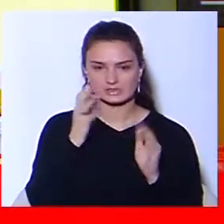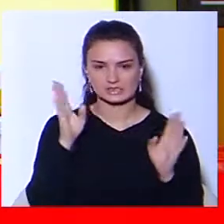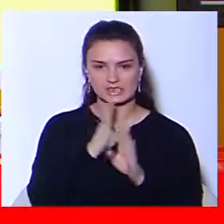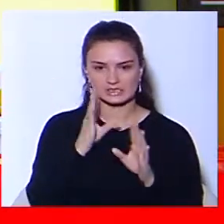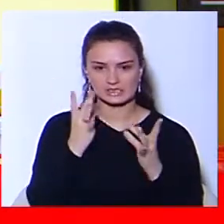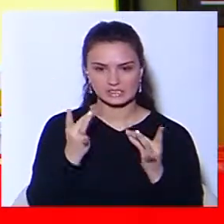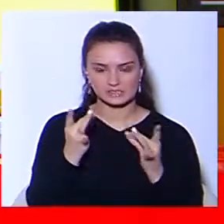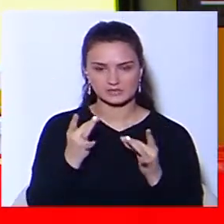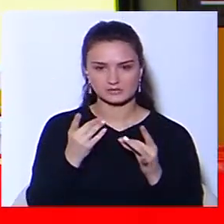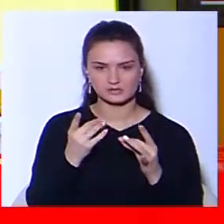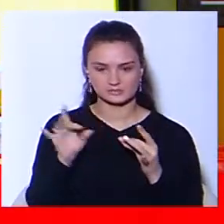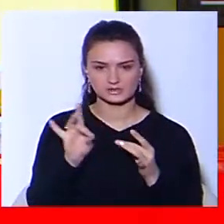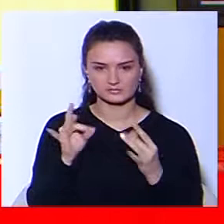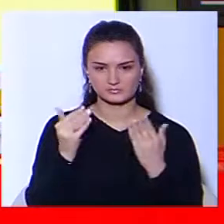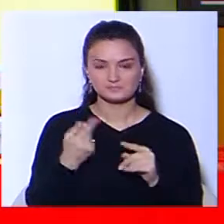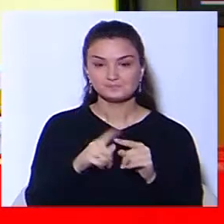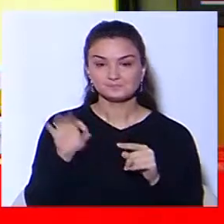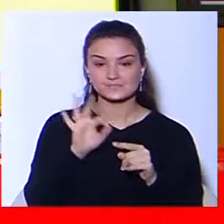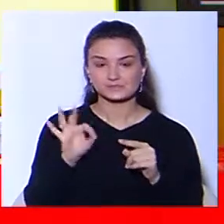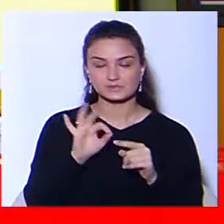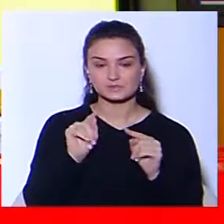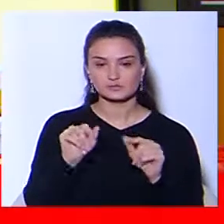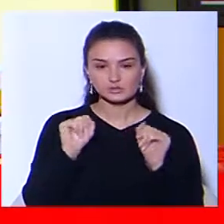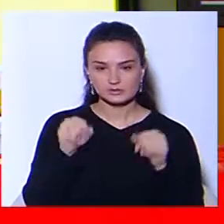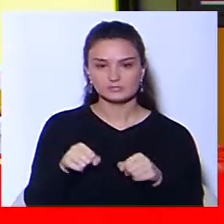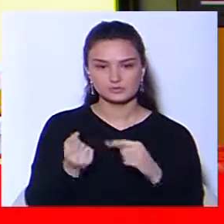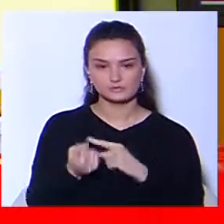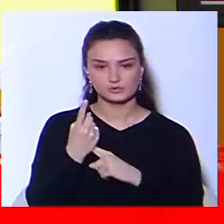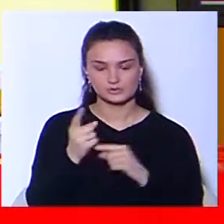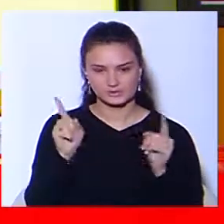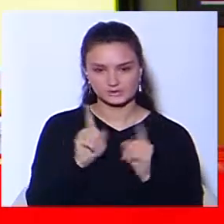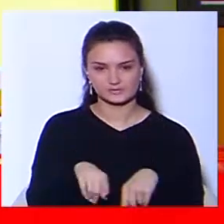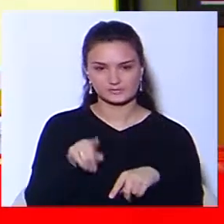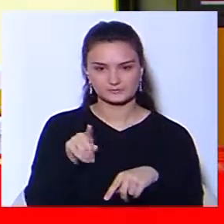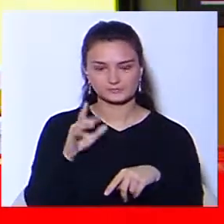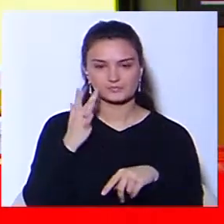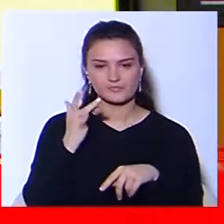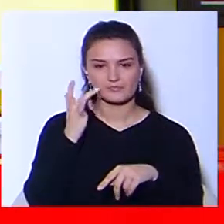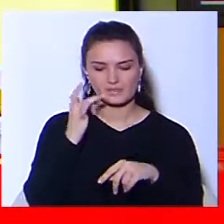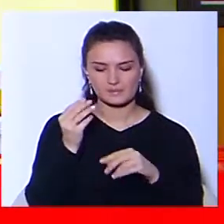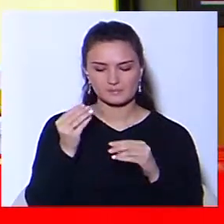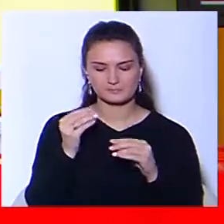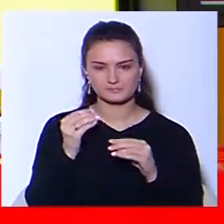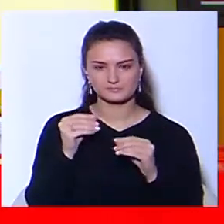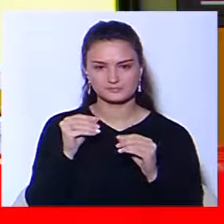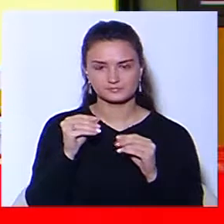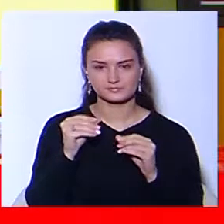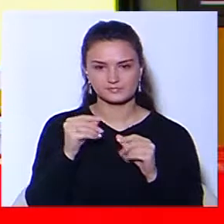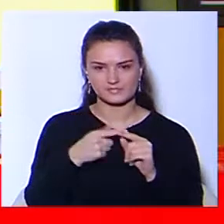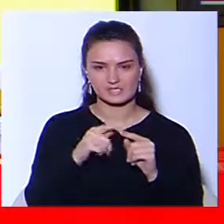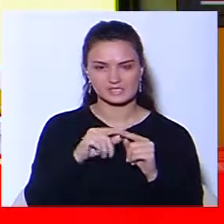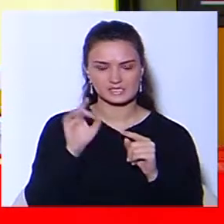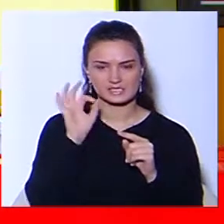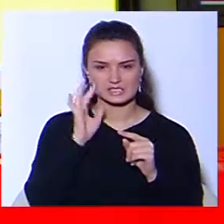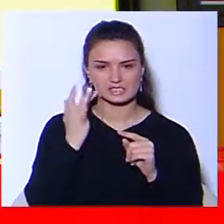ტენიანი, ცხიმიანი გარემო. ამის გამო ის შეიძლება აღმოჩნდეს ასევე მიწის თხილშიც. მართალია ის თხილი